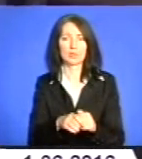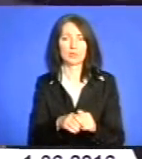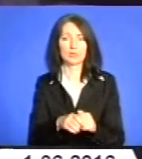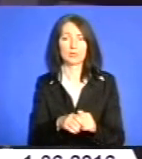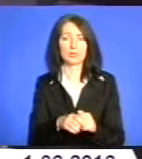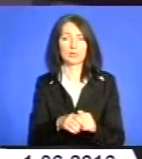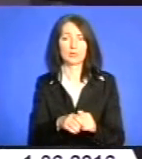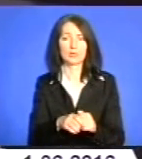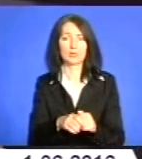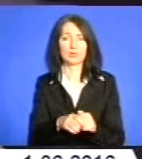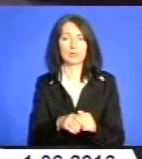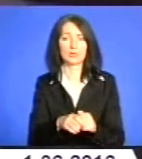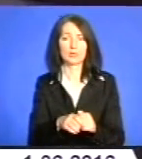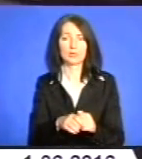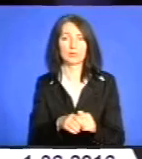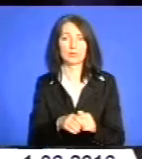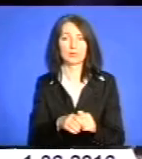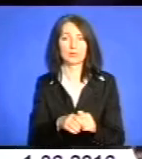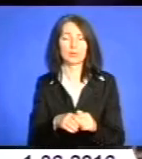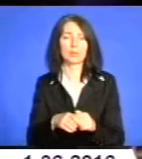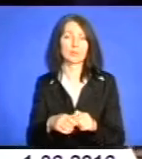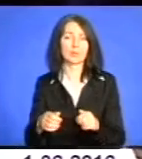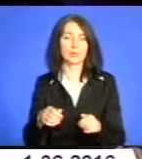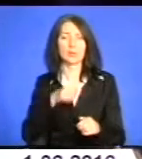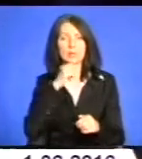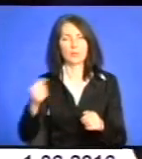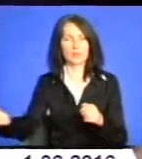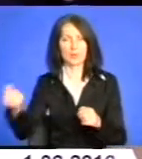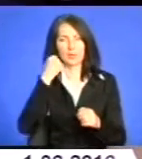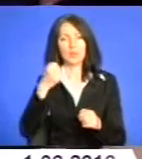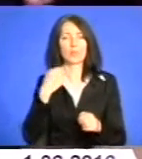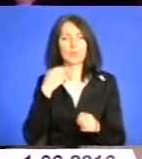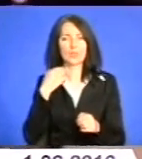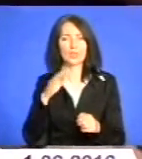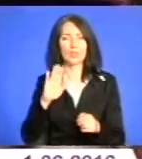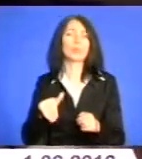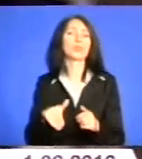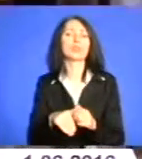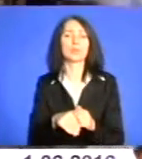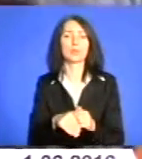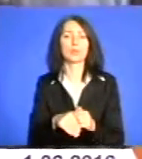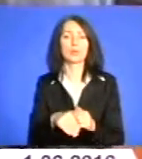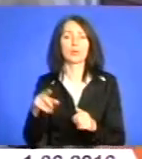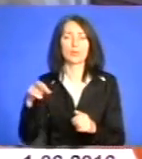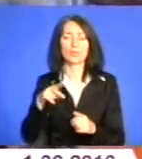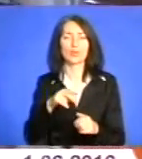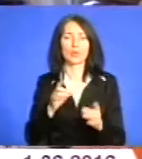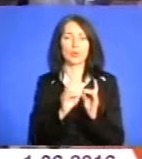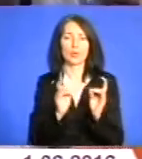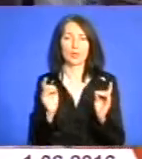вчинив удари по шиї, два удари по шиї. Ну, потім перейшов до ліжка, так же само